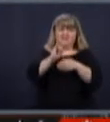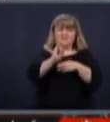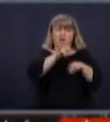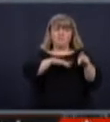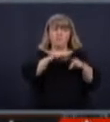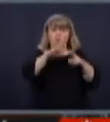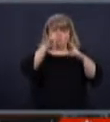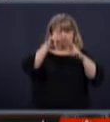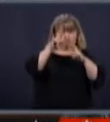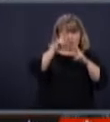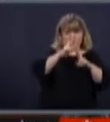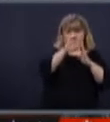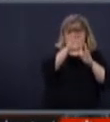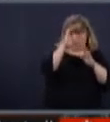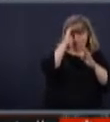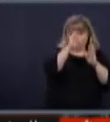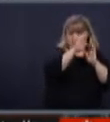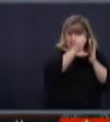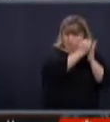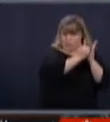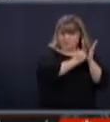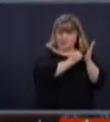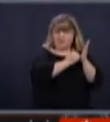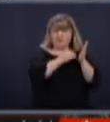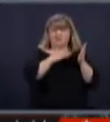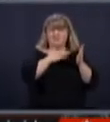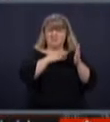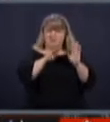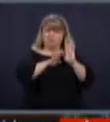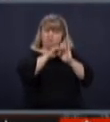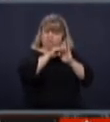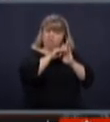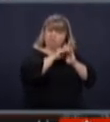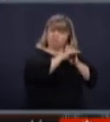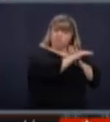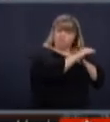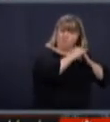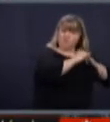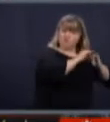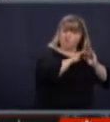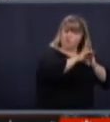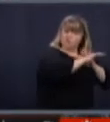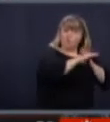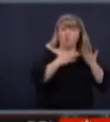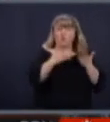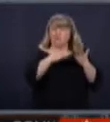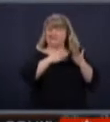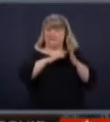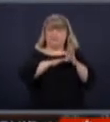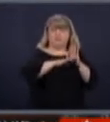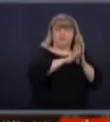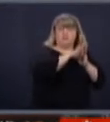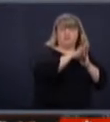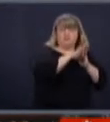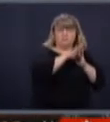donnez, est-ce que vous considérez qu'on va maintenir l'aplatissement de la courbe ou vous attendez une recrudescence? des cas?